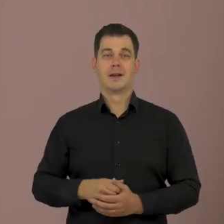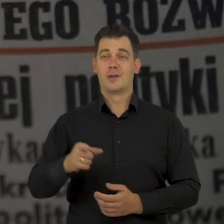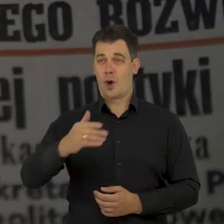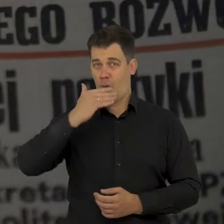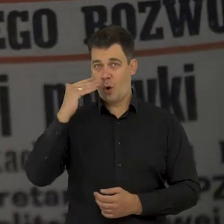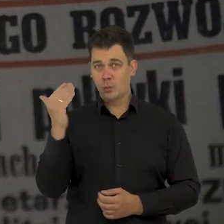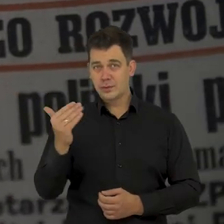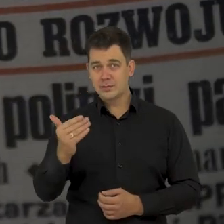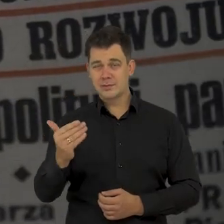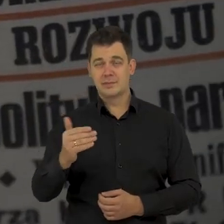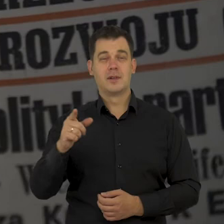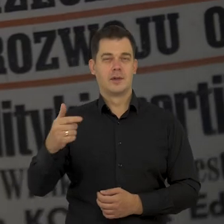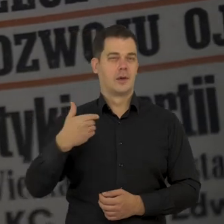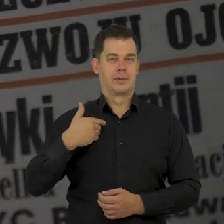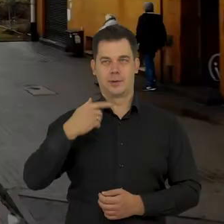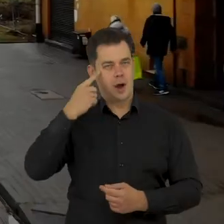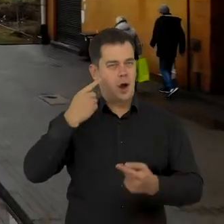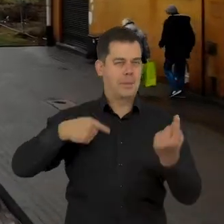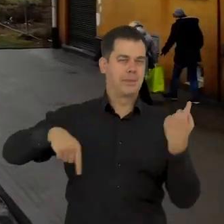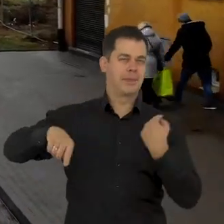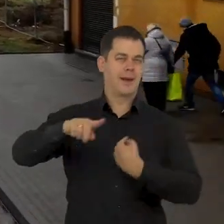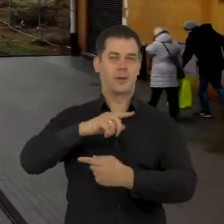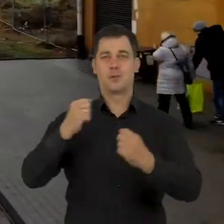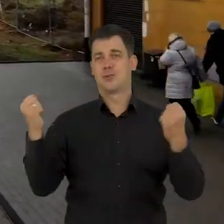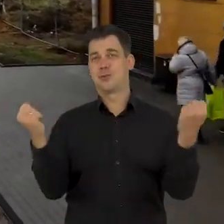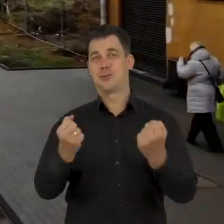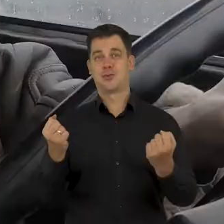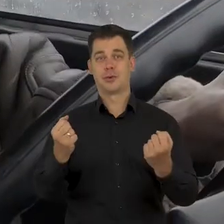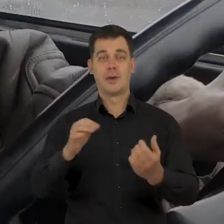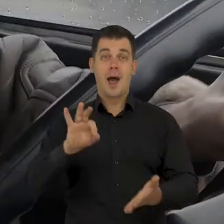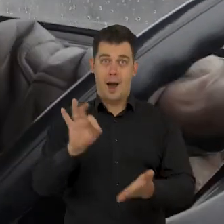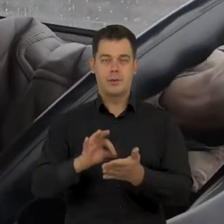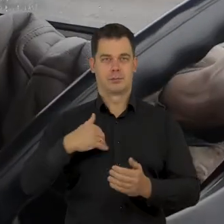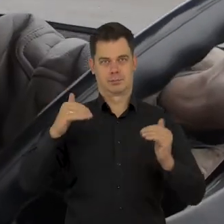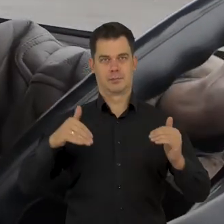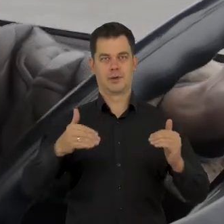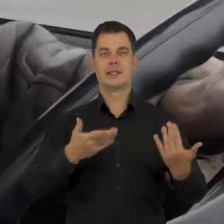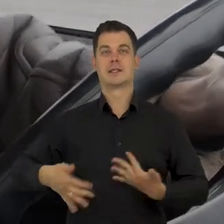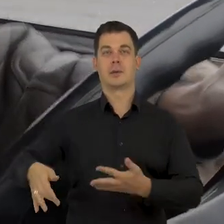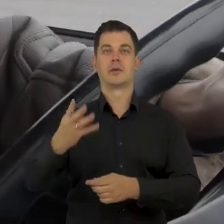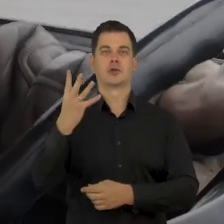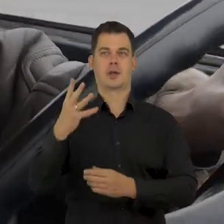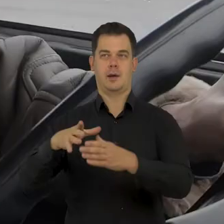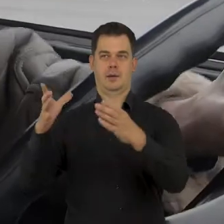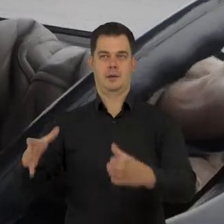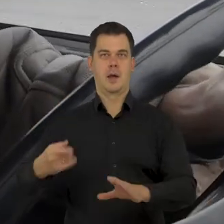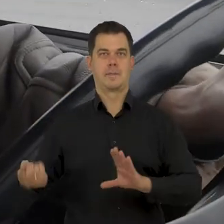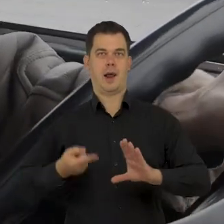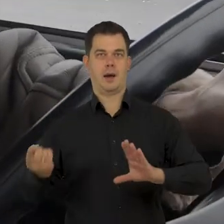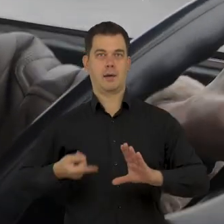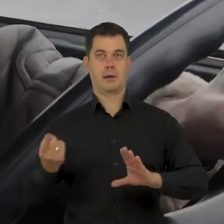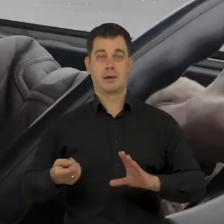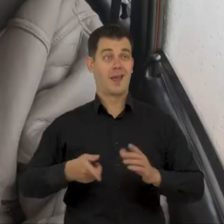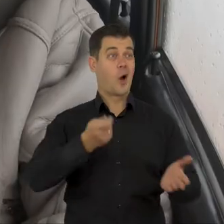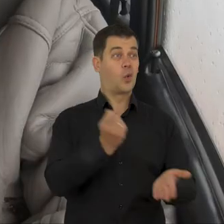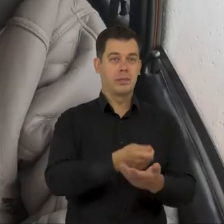Cała ta komuna to była jedna wielka kombinacja. Ja miałem taką możliwość załatwić cztery pralki automatyczne, co było